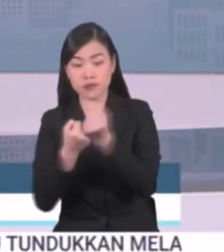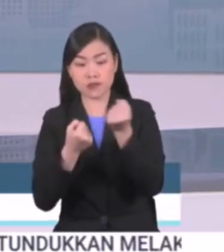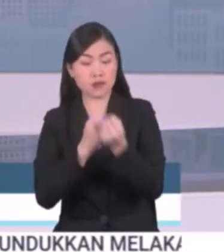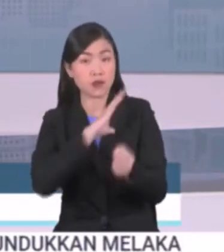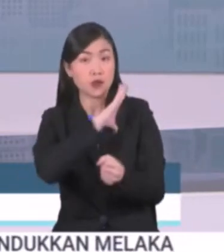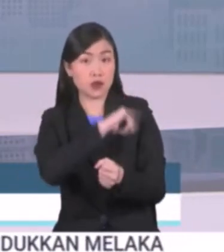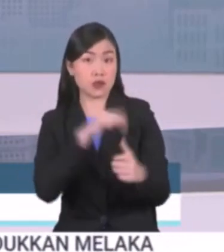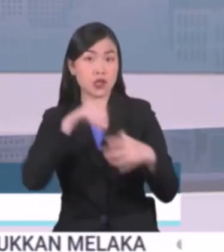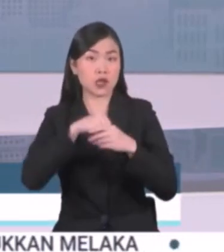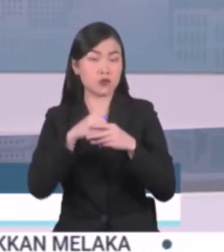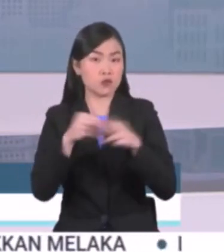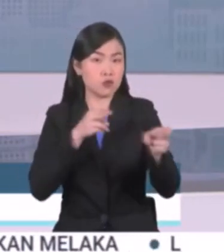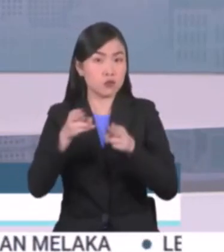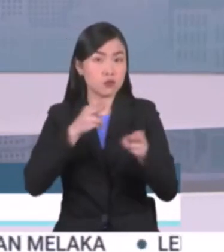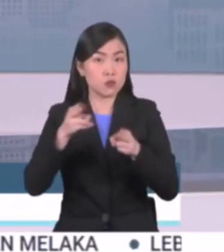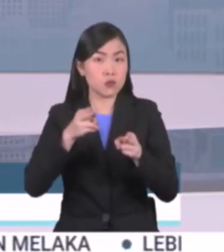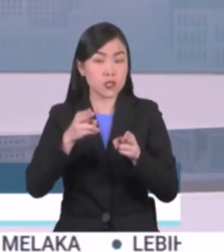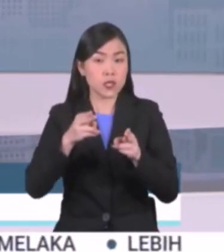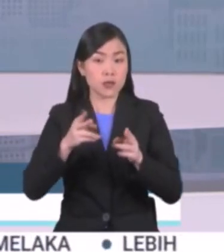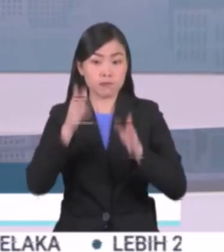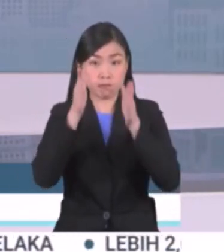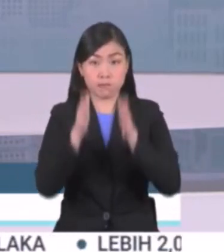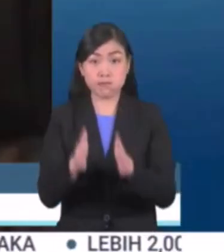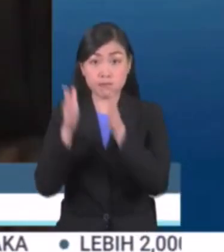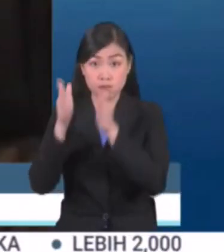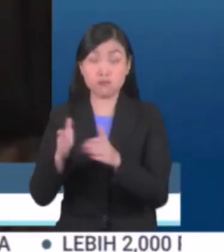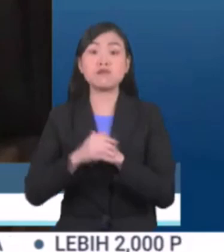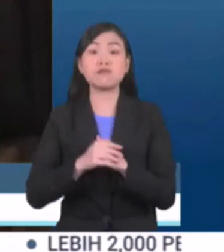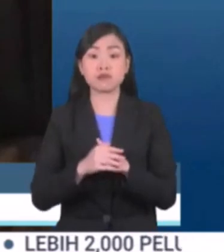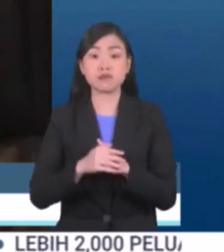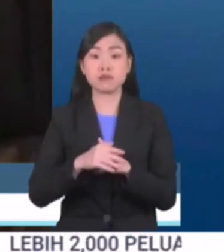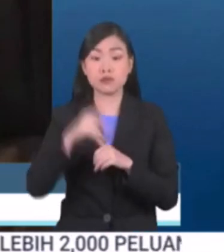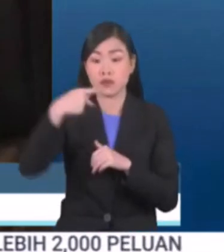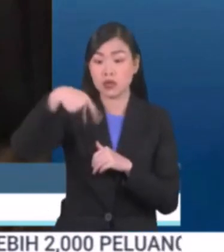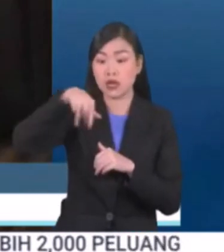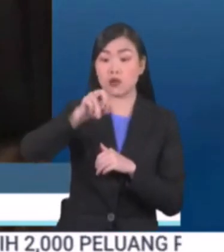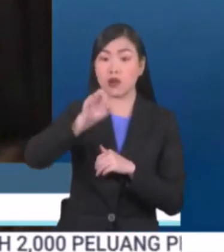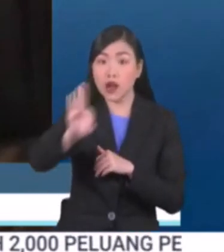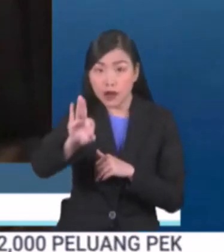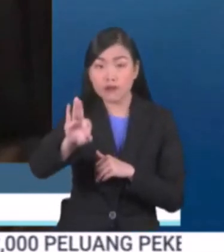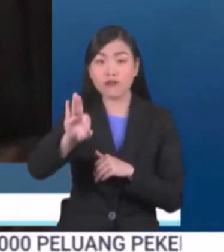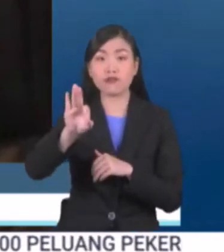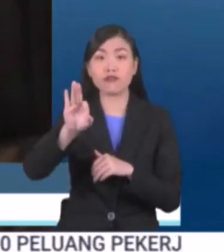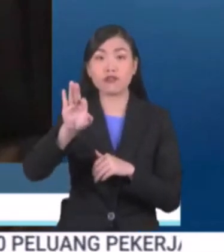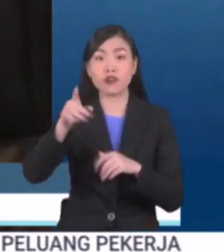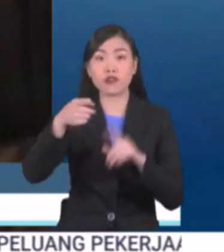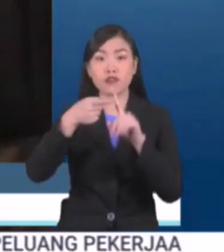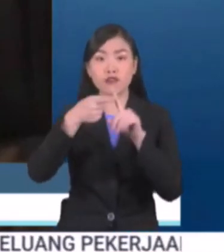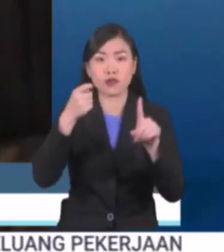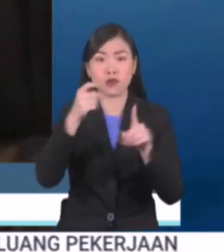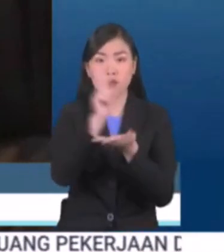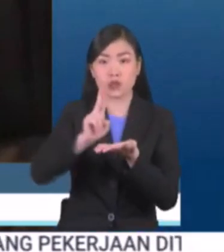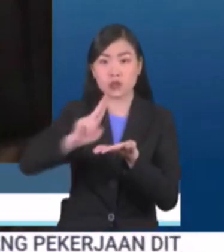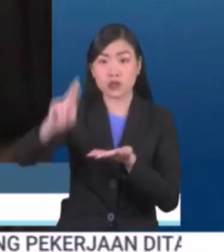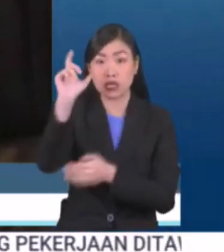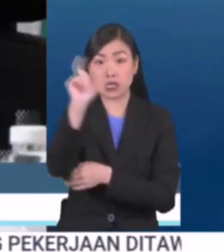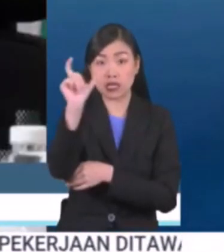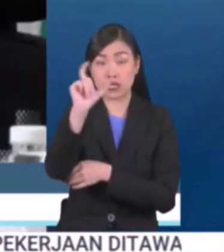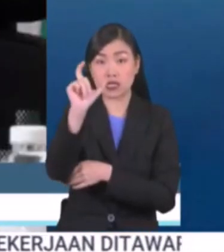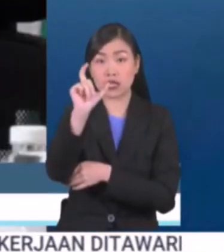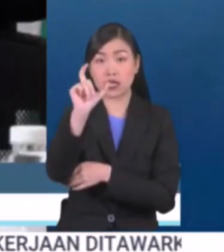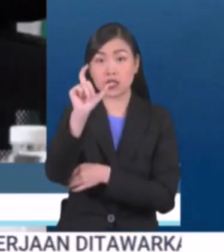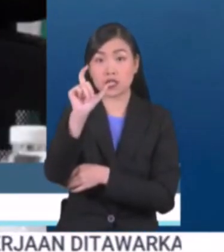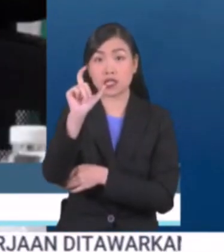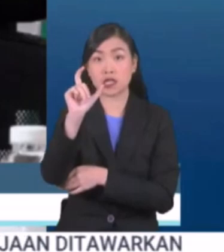melalui usaha diplomatik dan kemanusiaan perkara itu dinyatakan Profesor Sudar Noto Abdul Hakim dari Universiti Islam Negeri